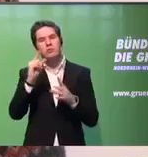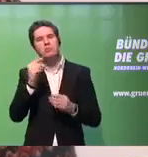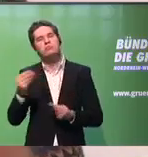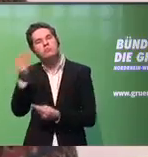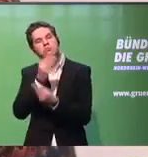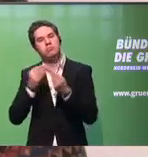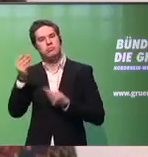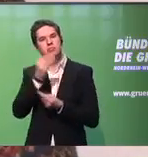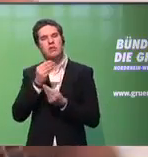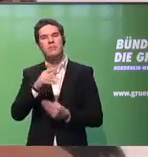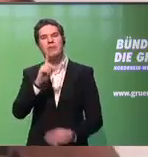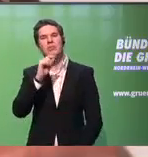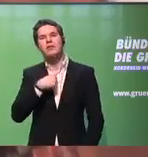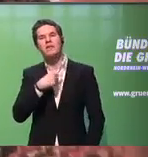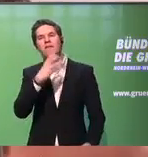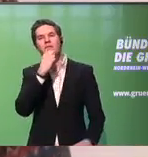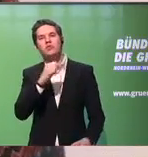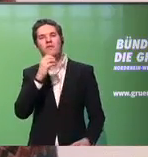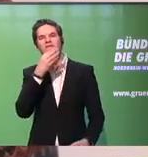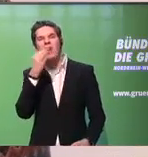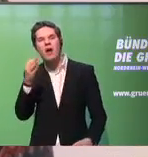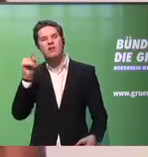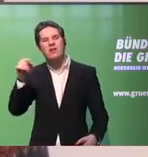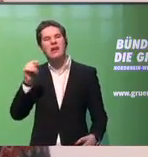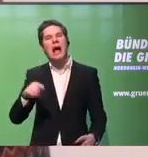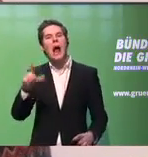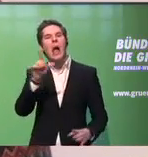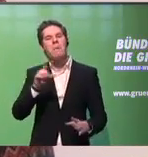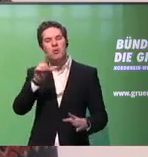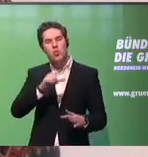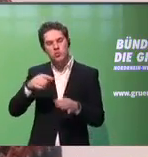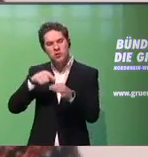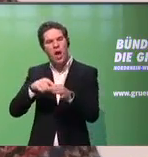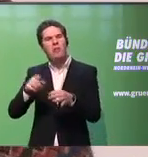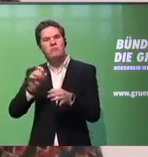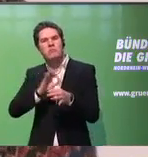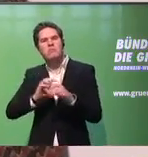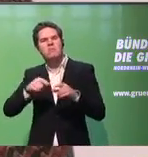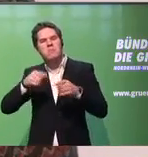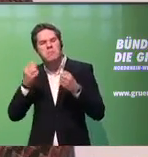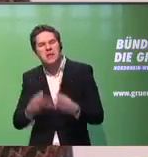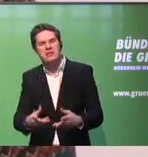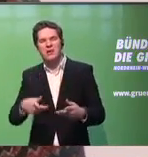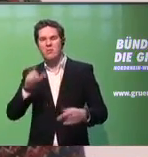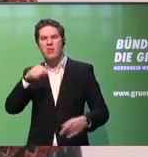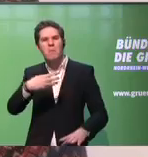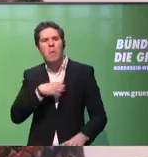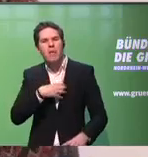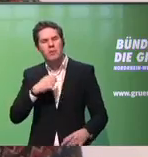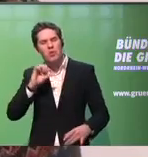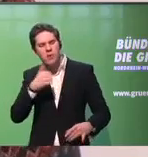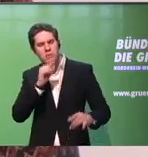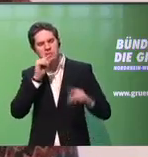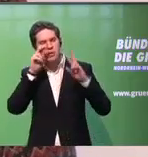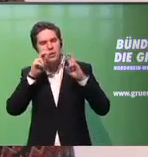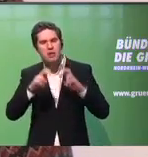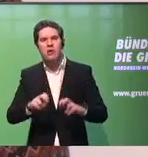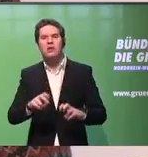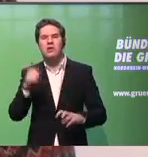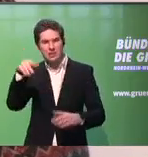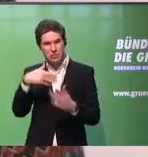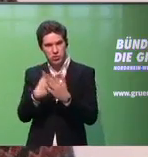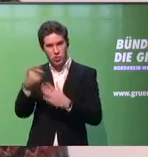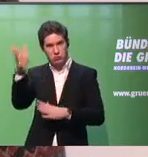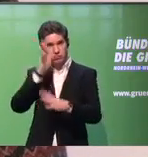des Problems hinter Lampedusa für mich selber noch mal ein bisschen zu erschließen. Und die Zahlen, die da